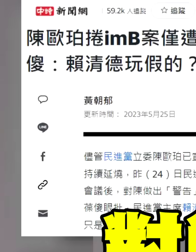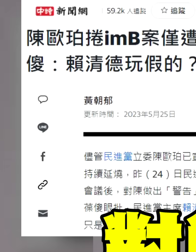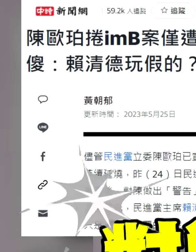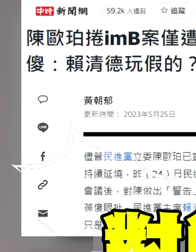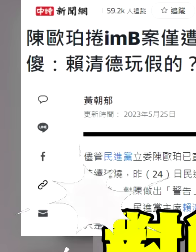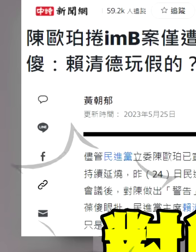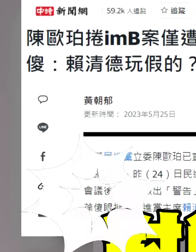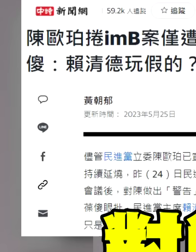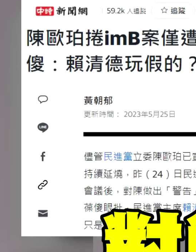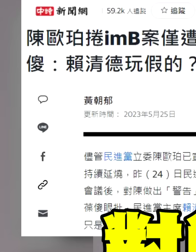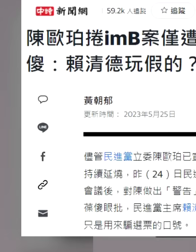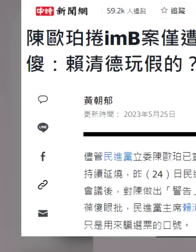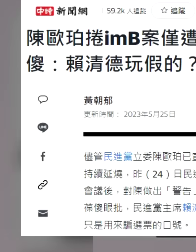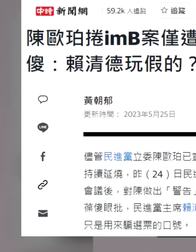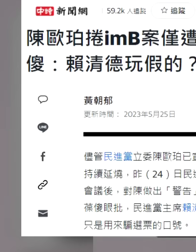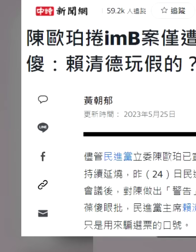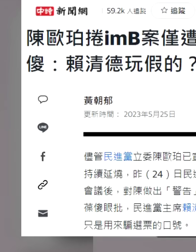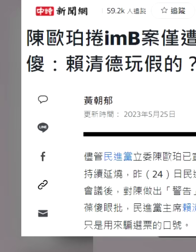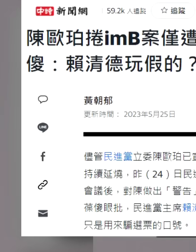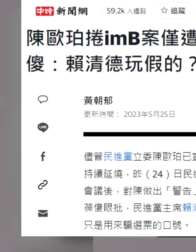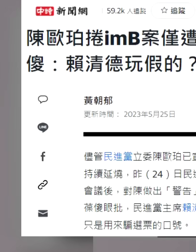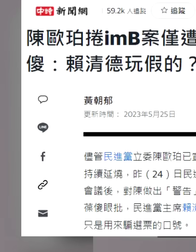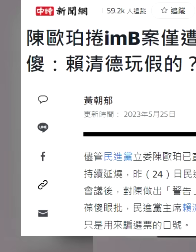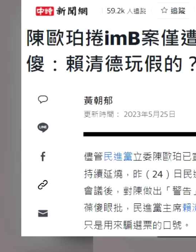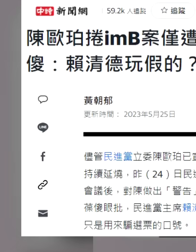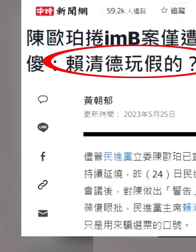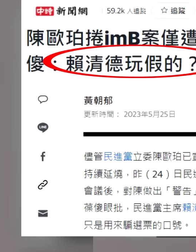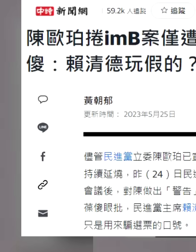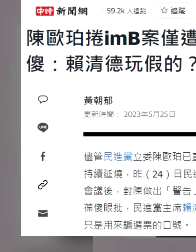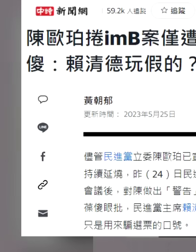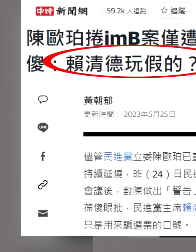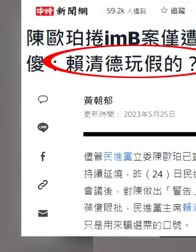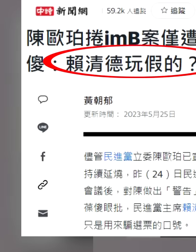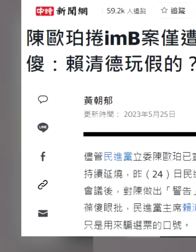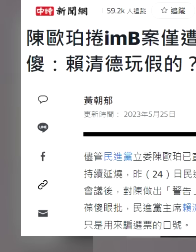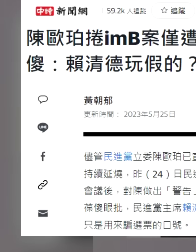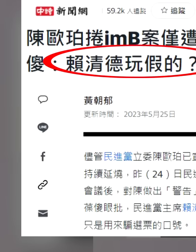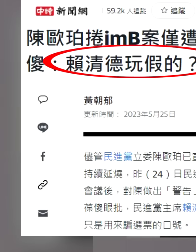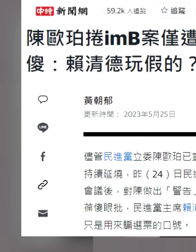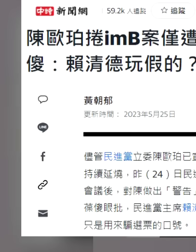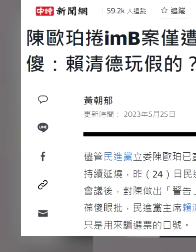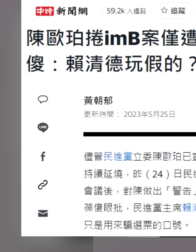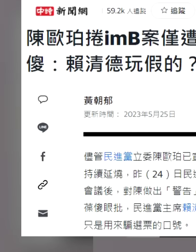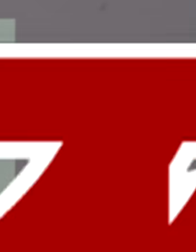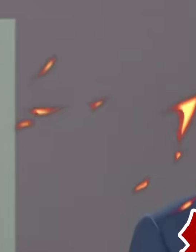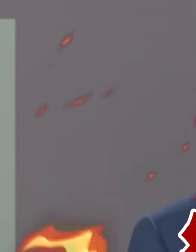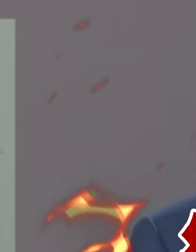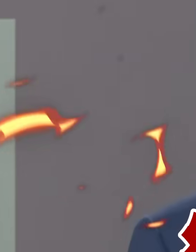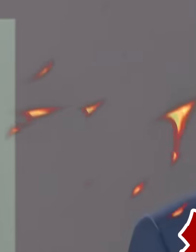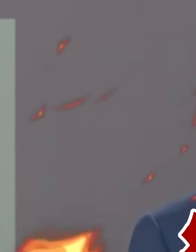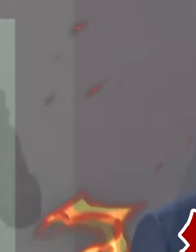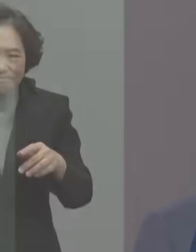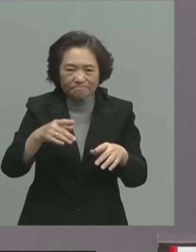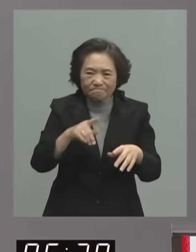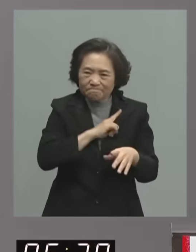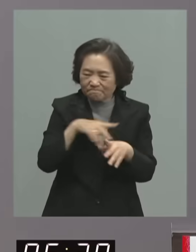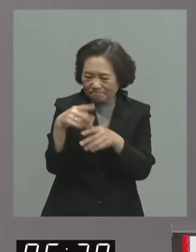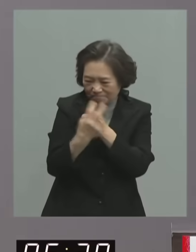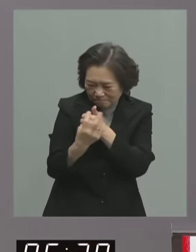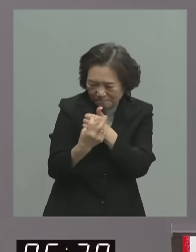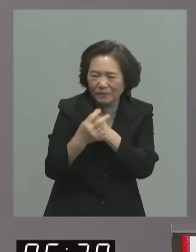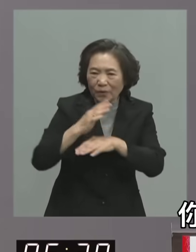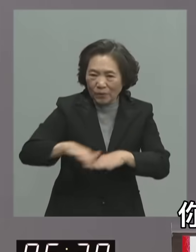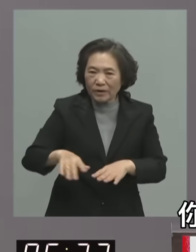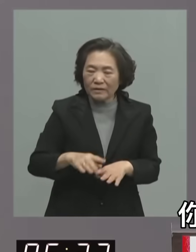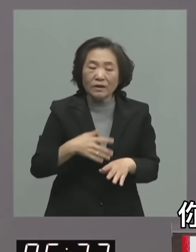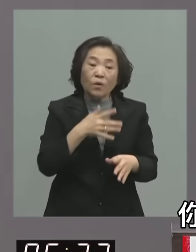弊案零容忍，该查就查，该办就办，该离职就离职，绝不宽待。侯市长、柯